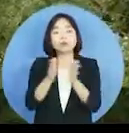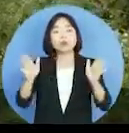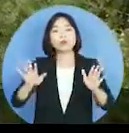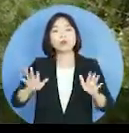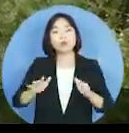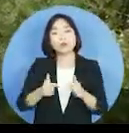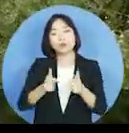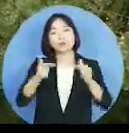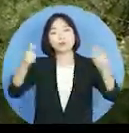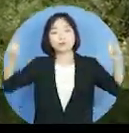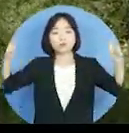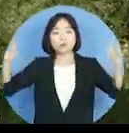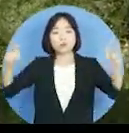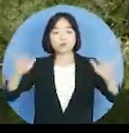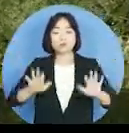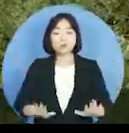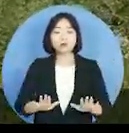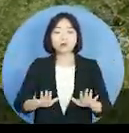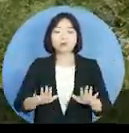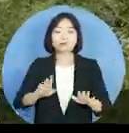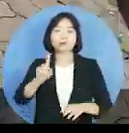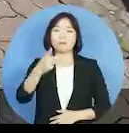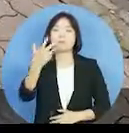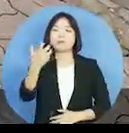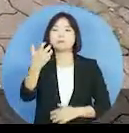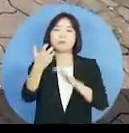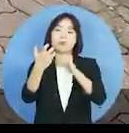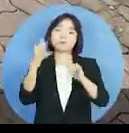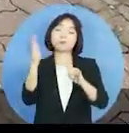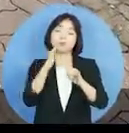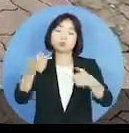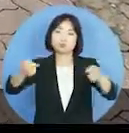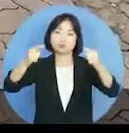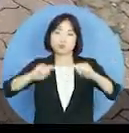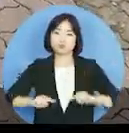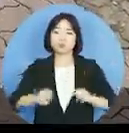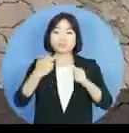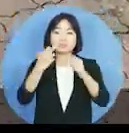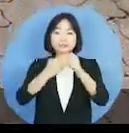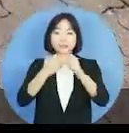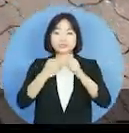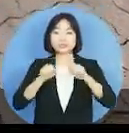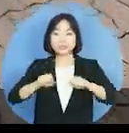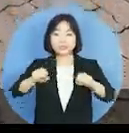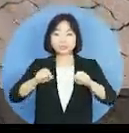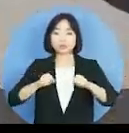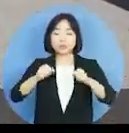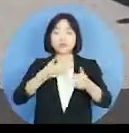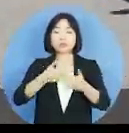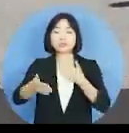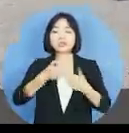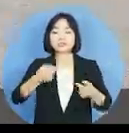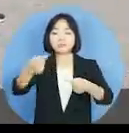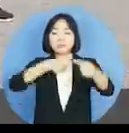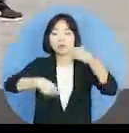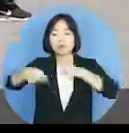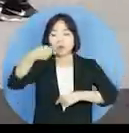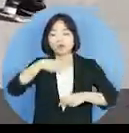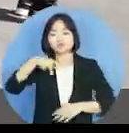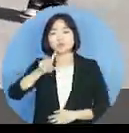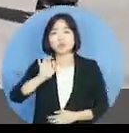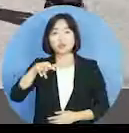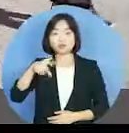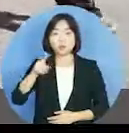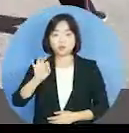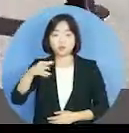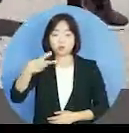올해는 3월 시작 이후 참여 분위기가 확산돼 이번 회차에는 180여 명의 신청자가 12기 청소 현장 체험 패밀리로